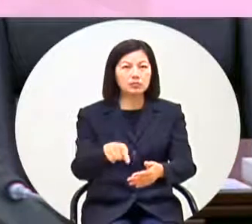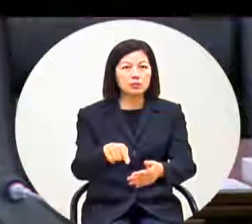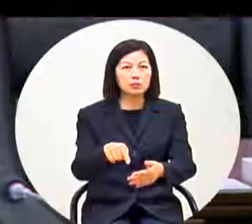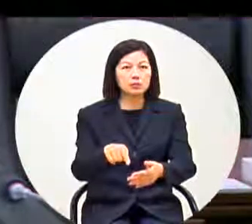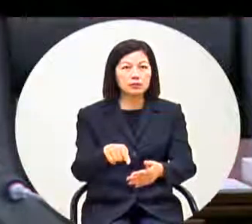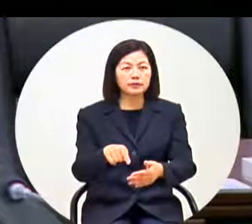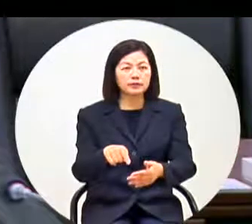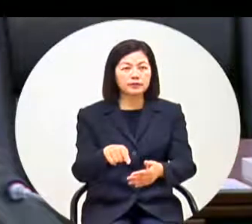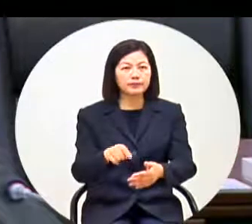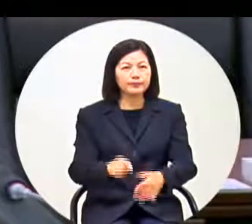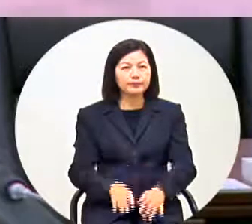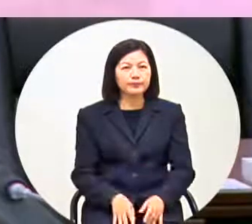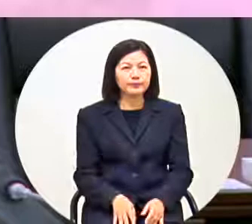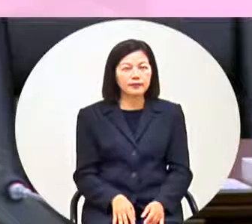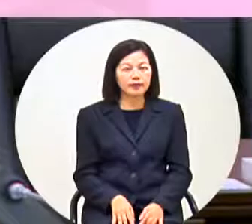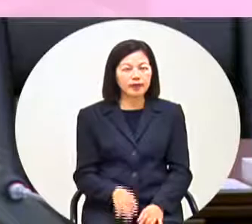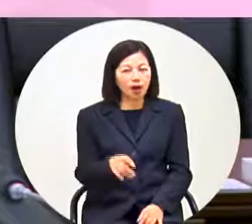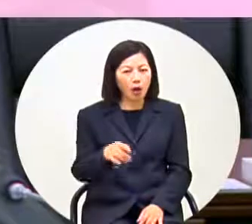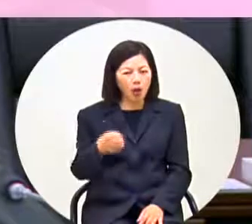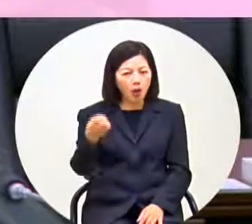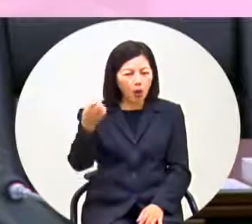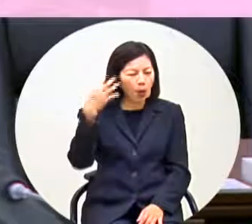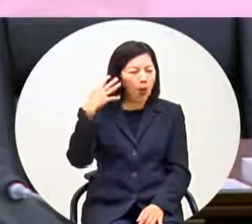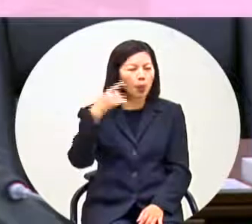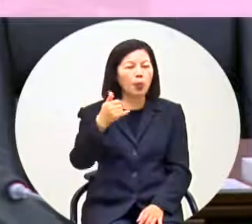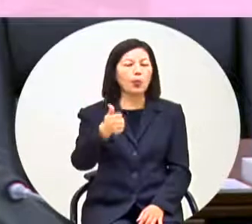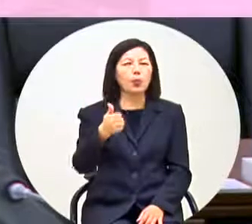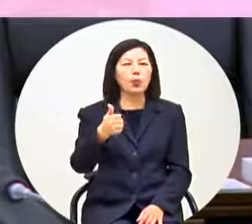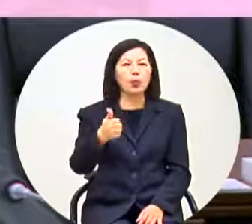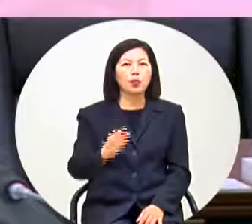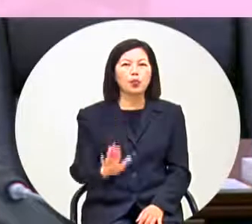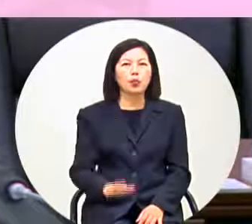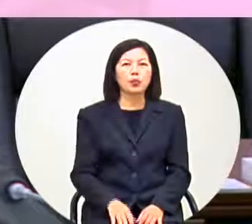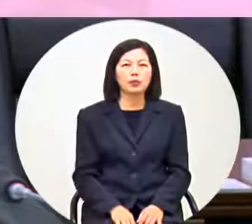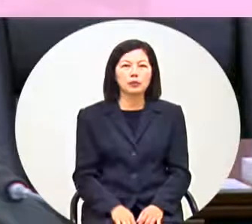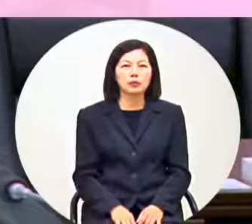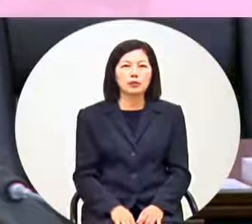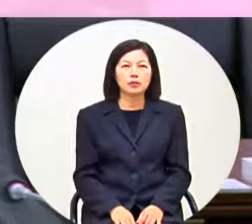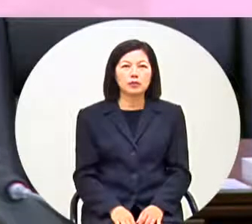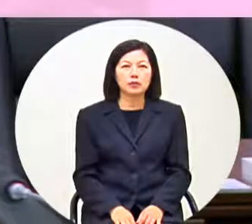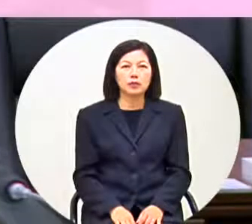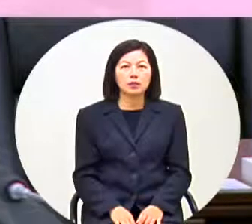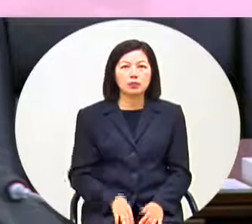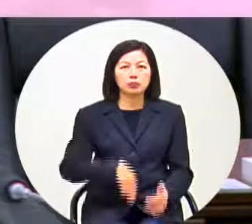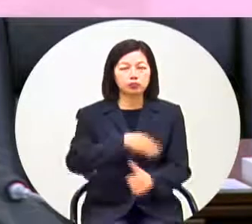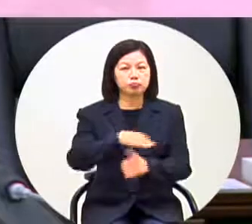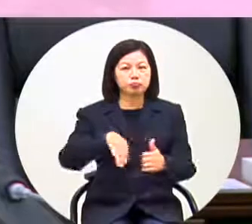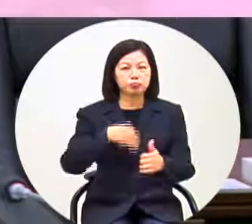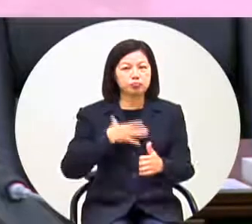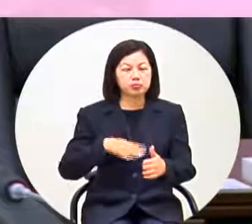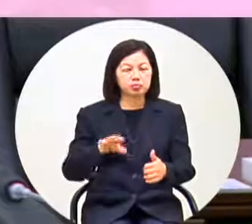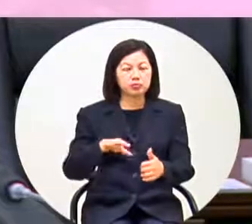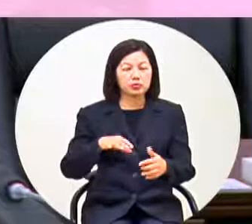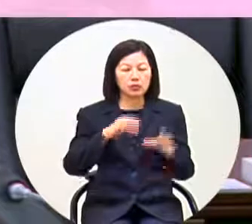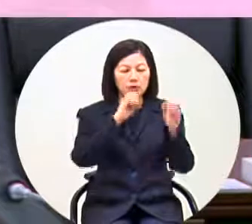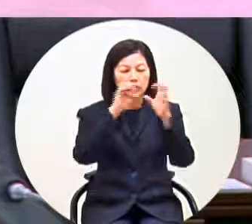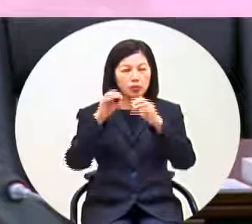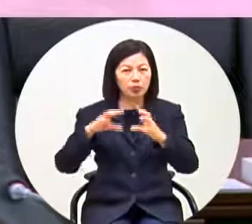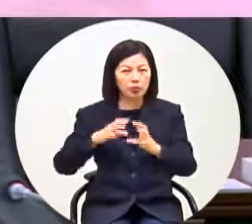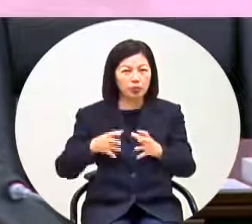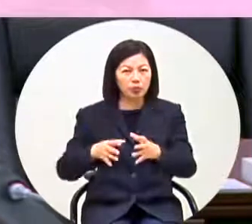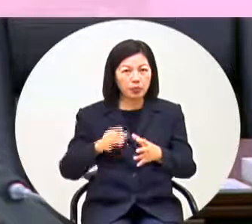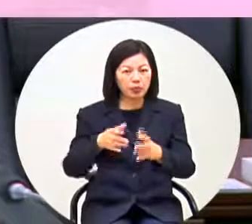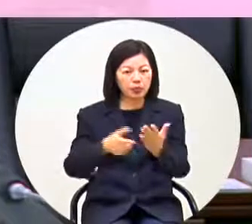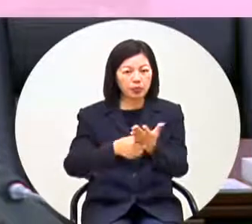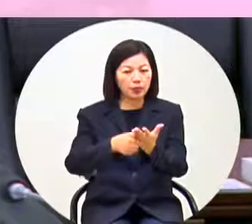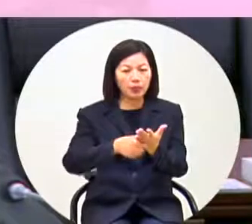了哈。那这个《孤独星球》这边杂志哦，它有提到哦，谈到